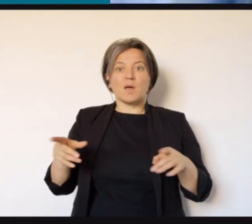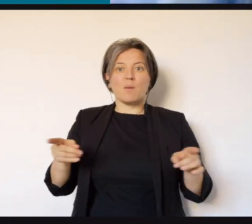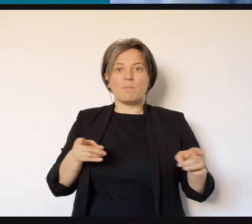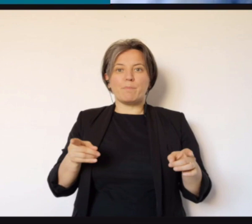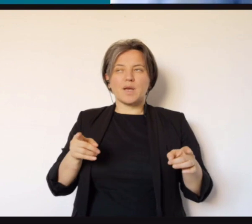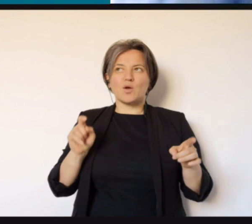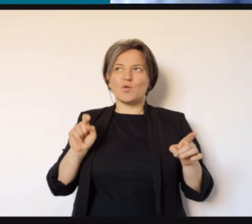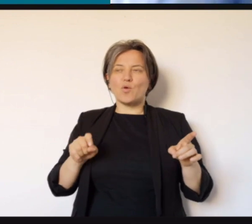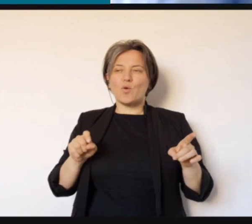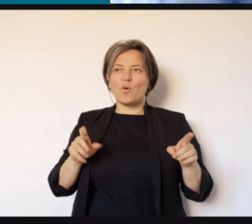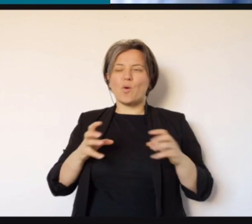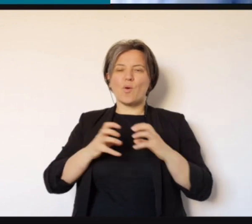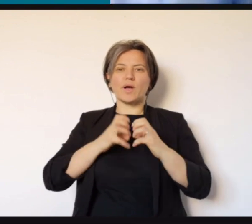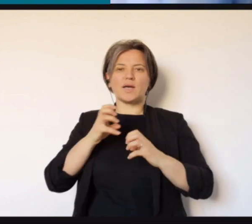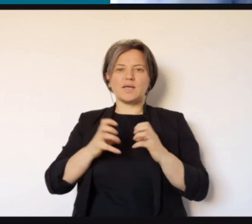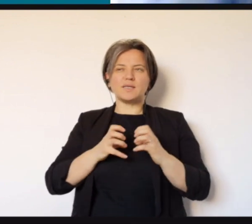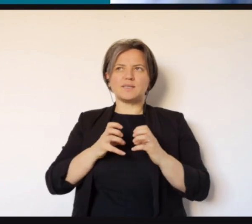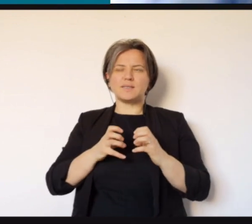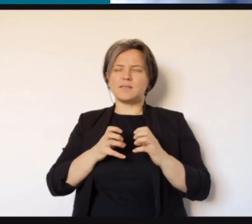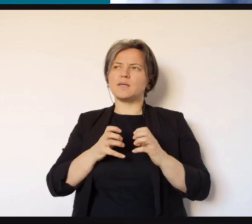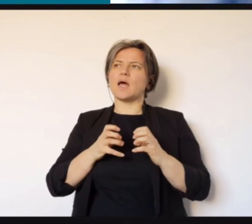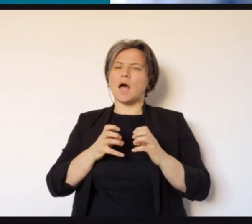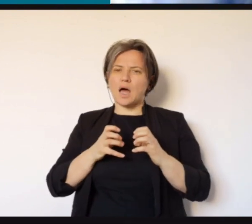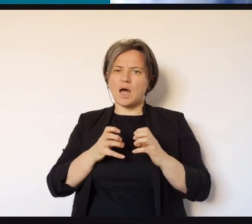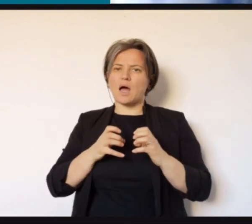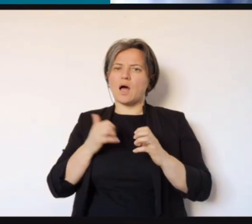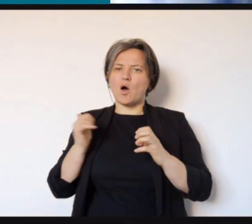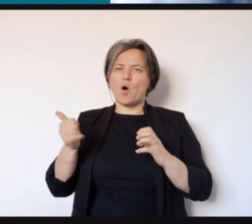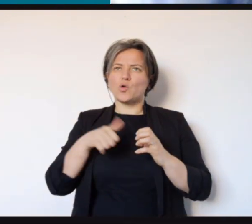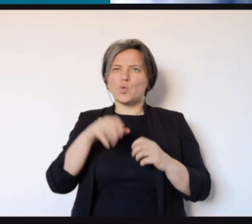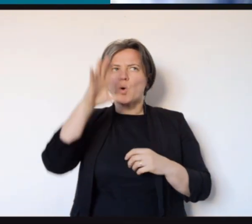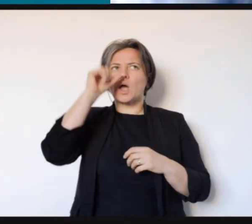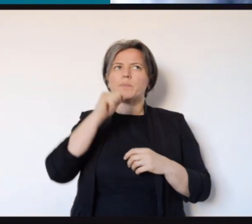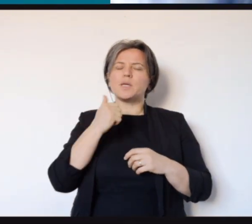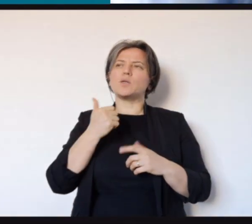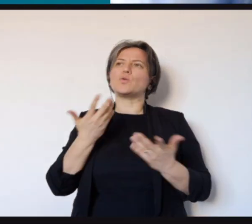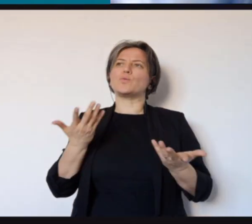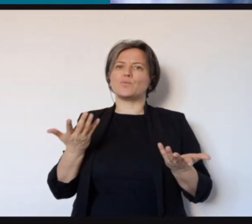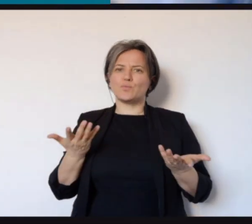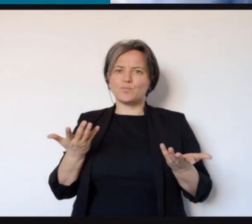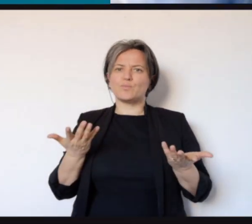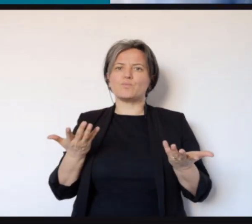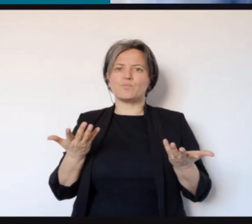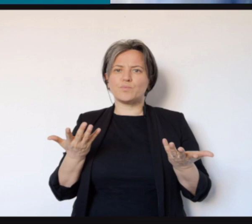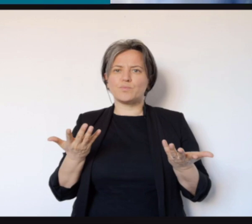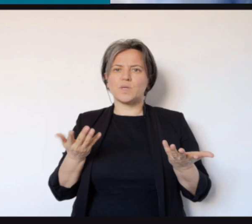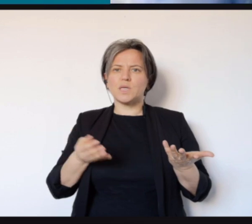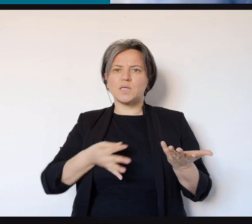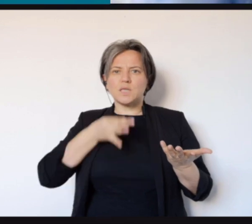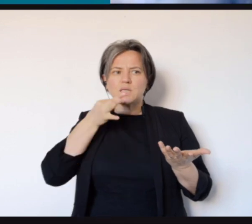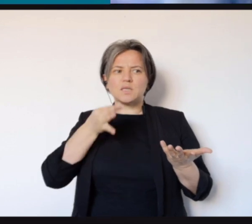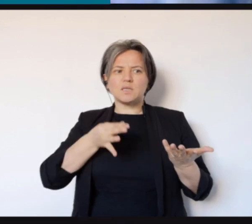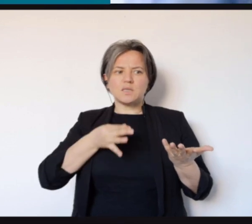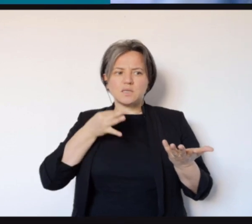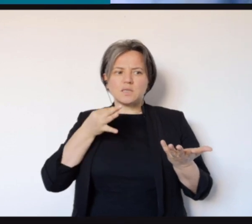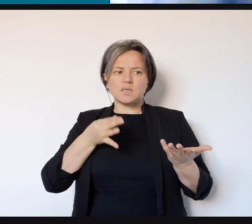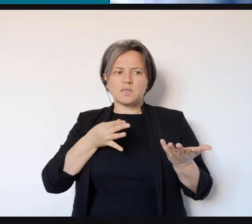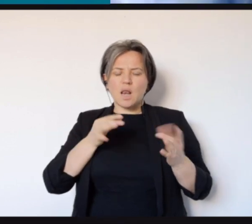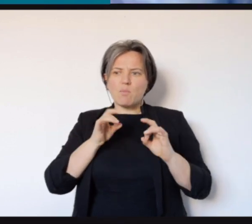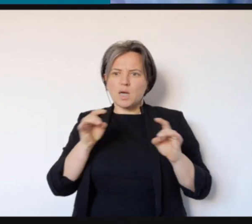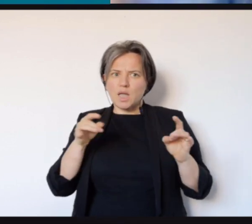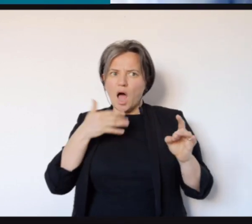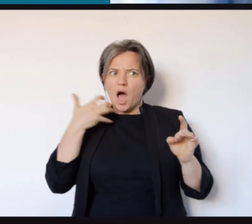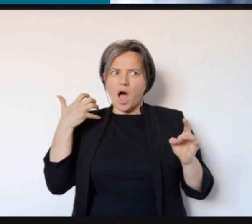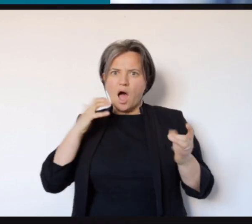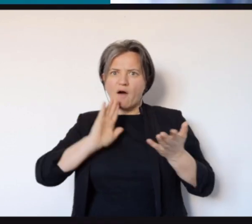in fondo questo periodo di crisi, secondo me, ci ha fatto un po' riscoprire e apprezzare che